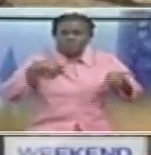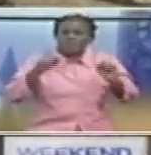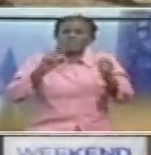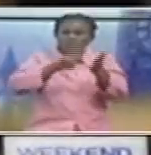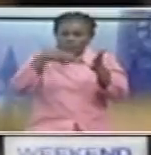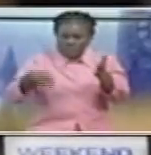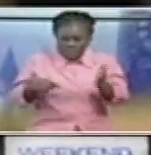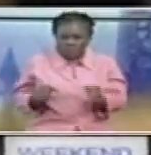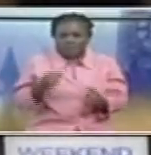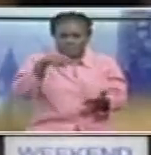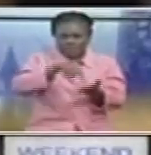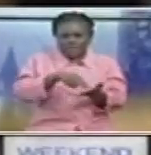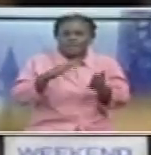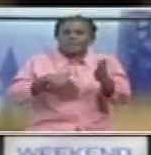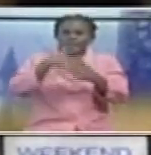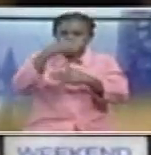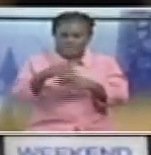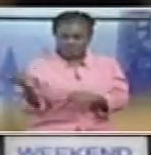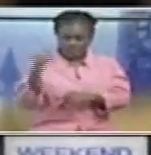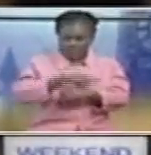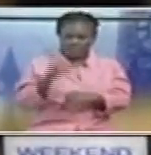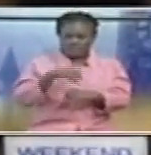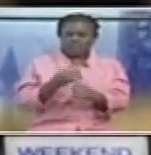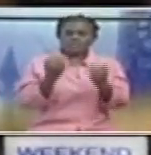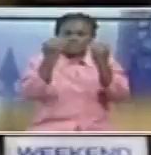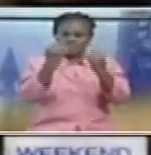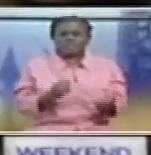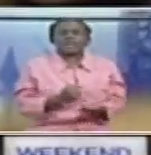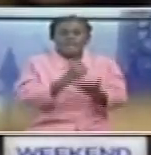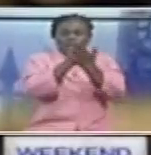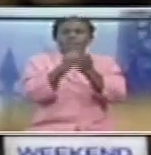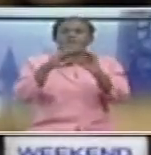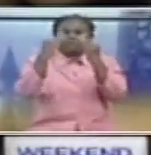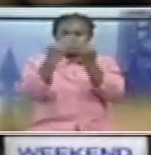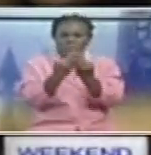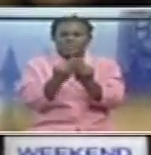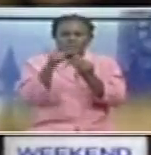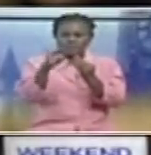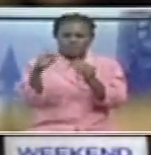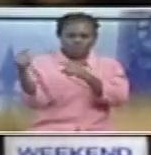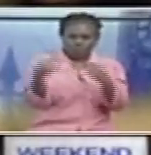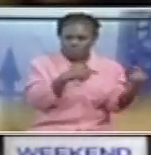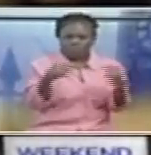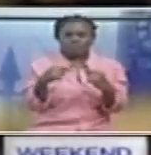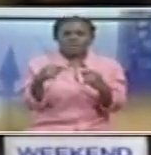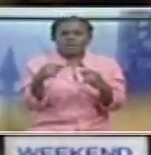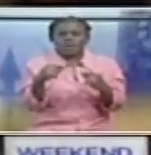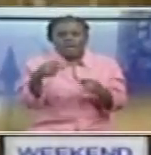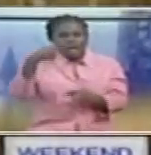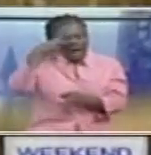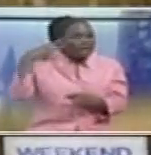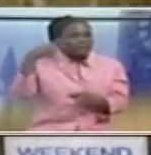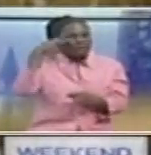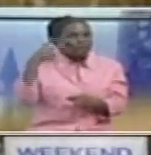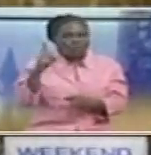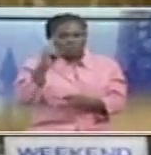nika support myself. The next couple of days would mean hell for the Karari family, constant back and forth with the apparent Al-Shabaab militia.